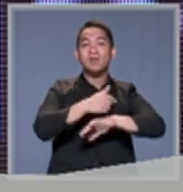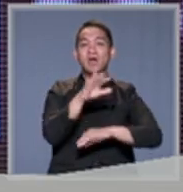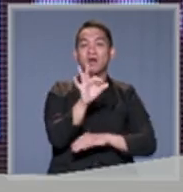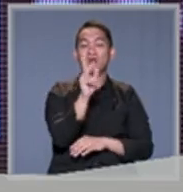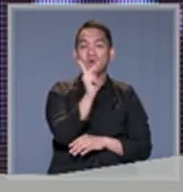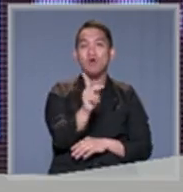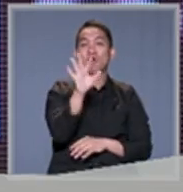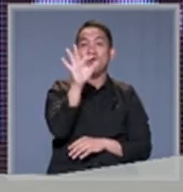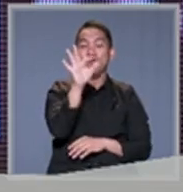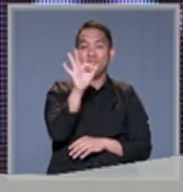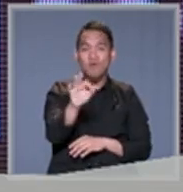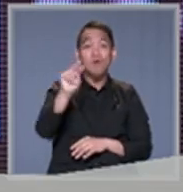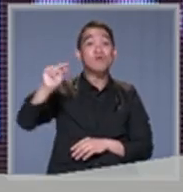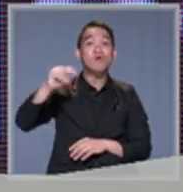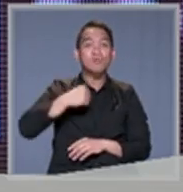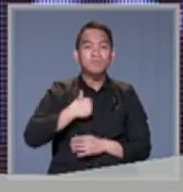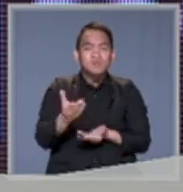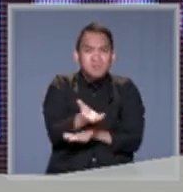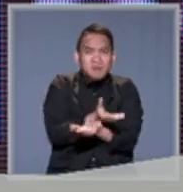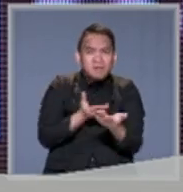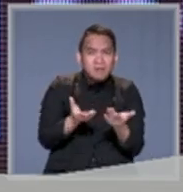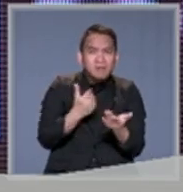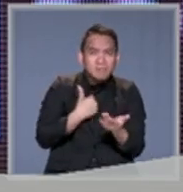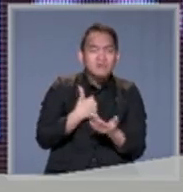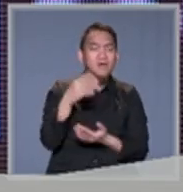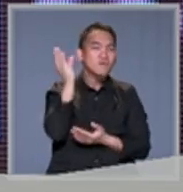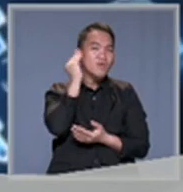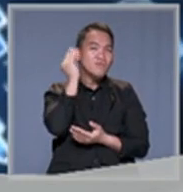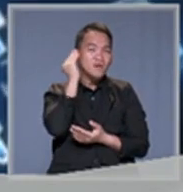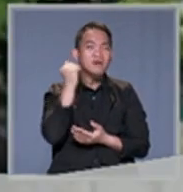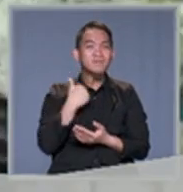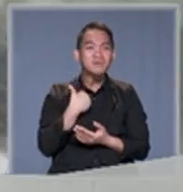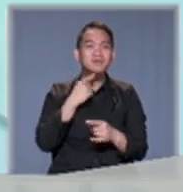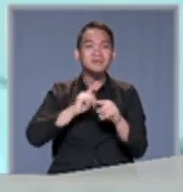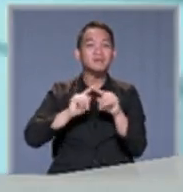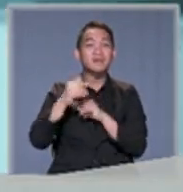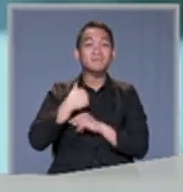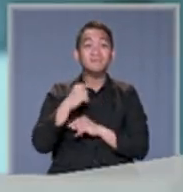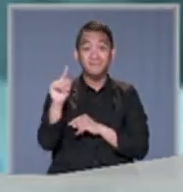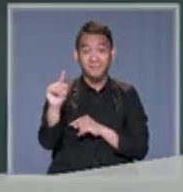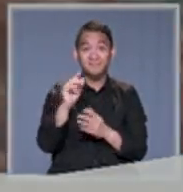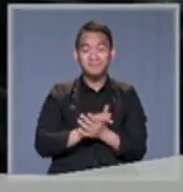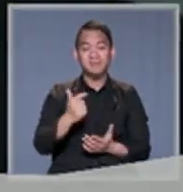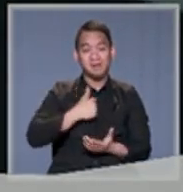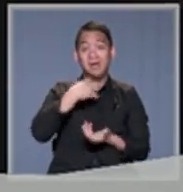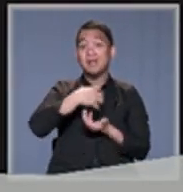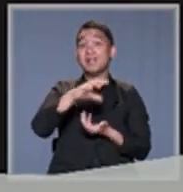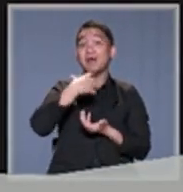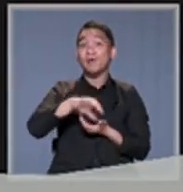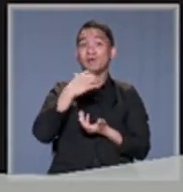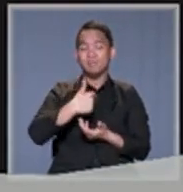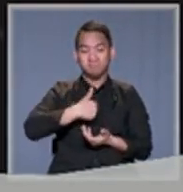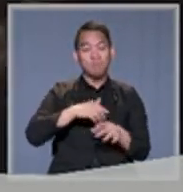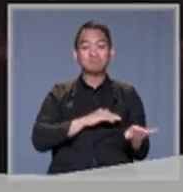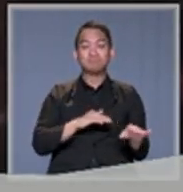กถาในหัวข้อ Our Metro What Will Be by MEA CEO ประกาศวิสัยทัศน์และความพร้อม